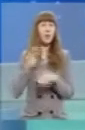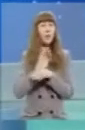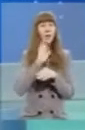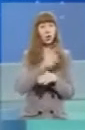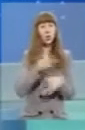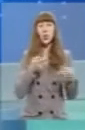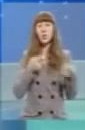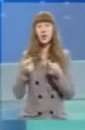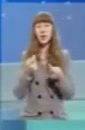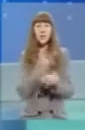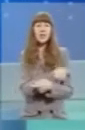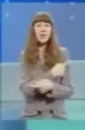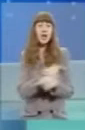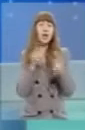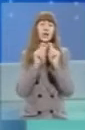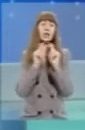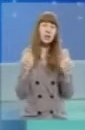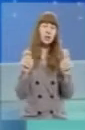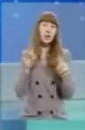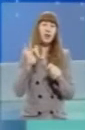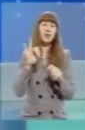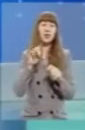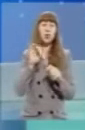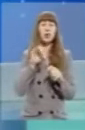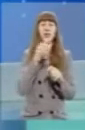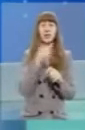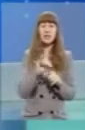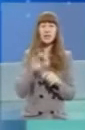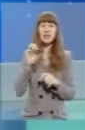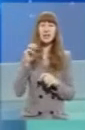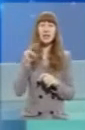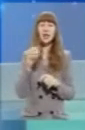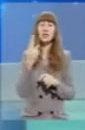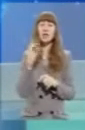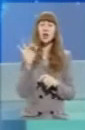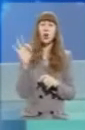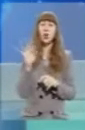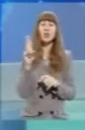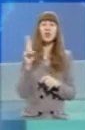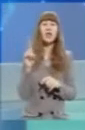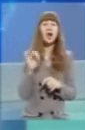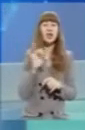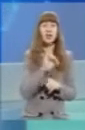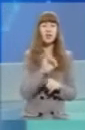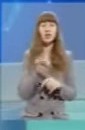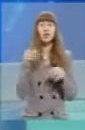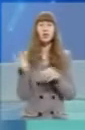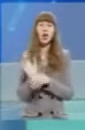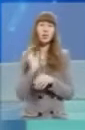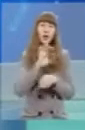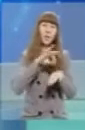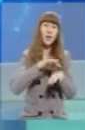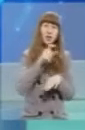управления здравоохранения открыт провизорный стационар на 250 коек. Теперь сюда поступают пациенты с признаками ОРВИ